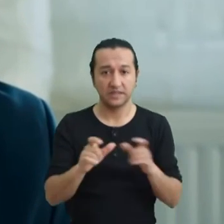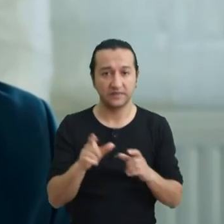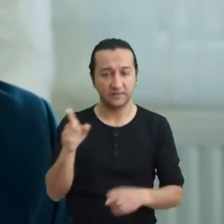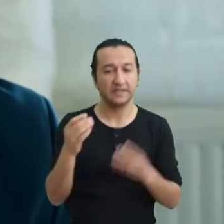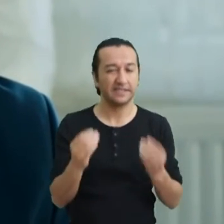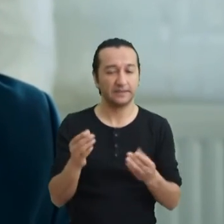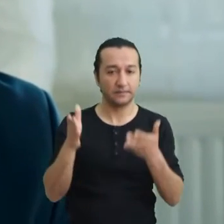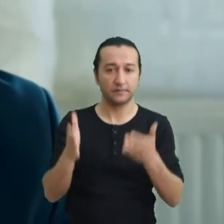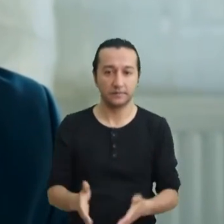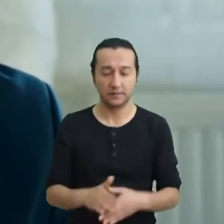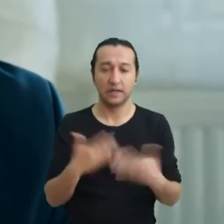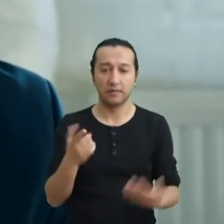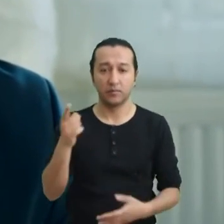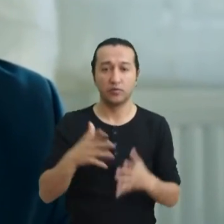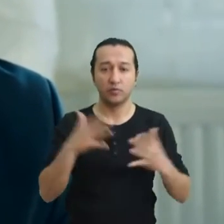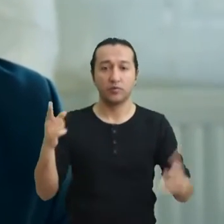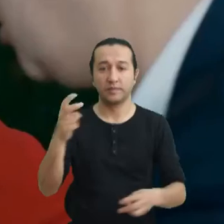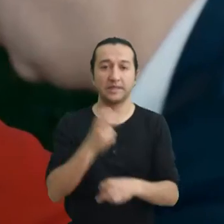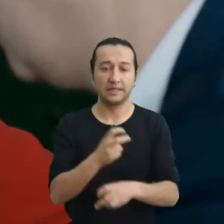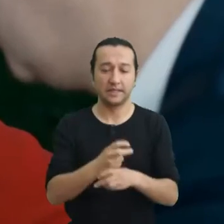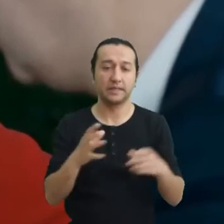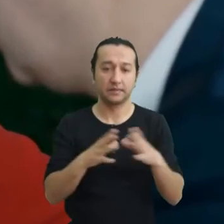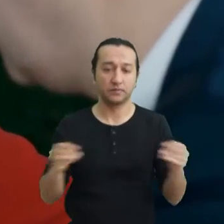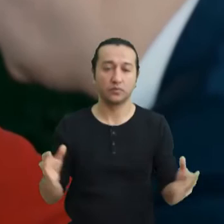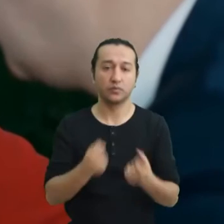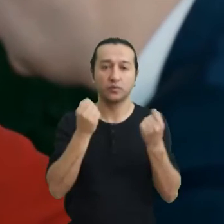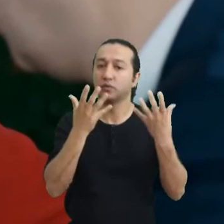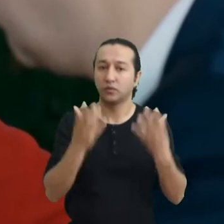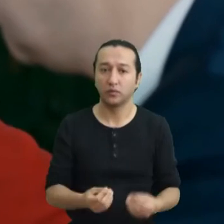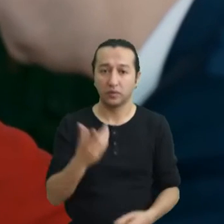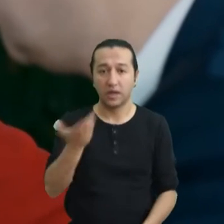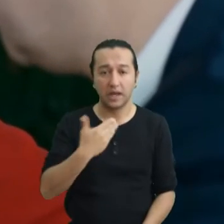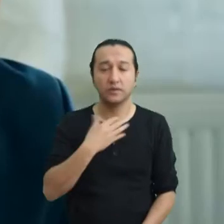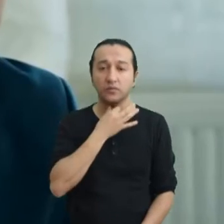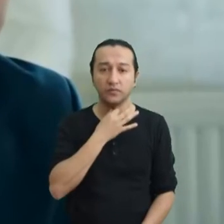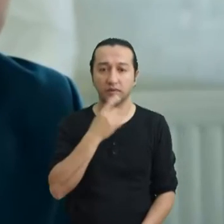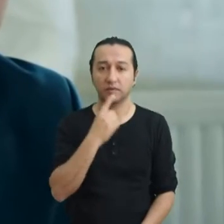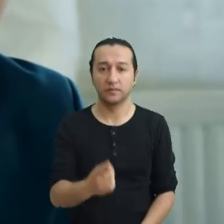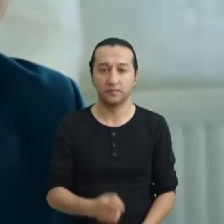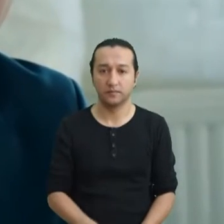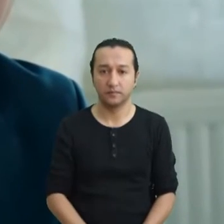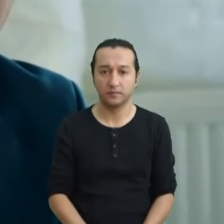Safiye iyi. Ama büyük bir tehlike atlattı. Ne oldu? Anlat lütfen.